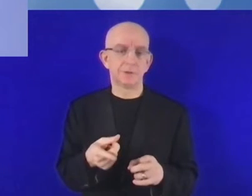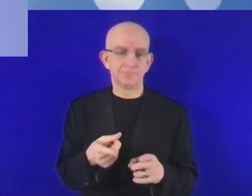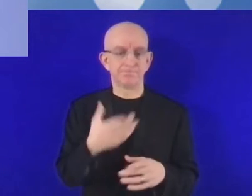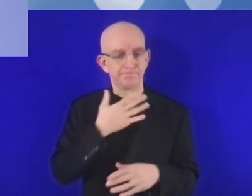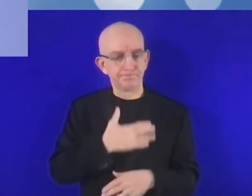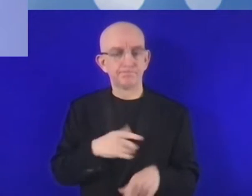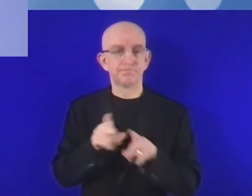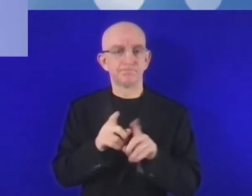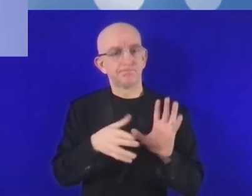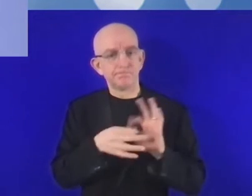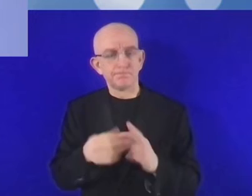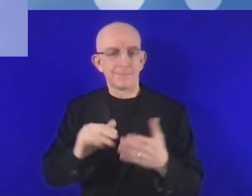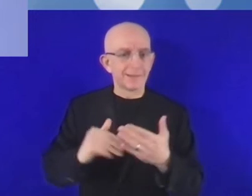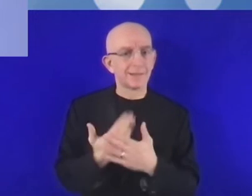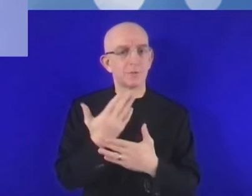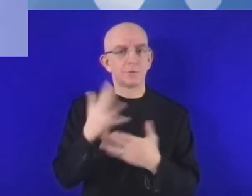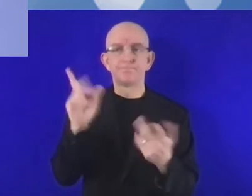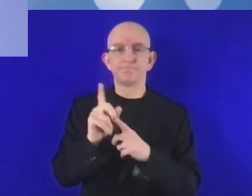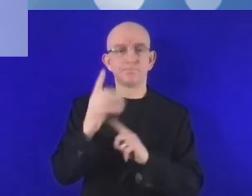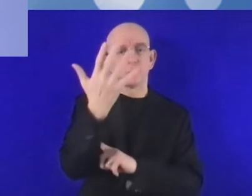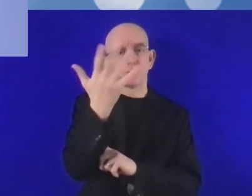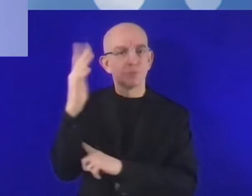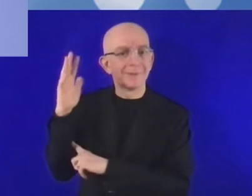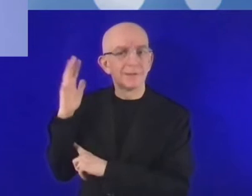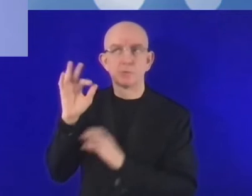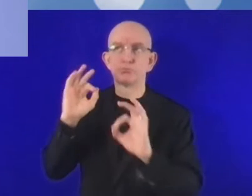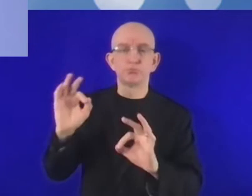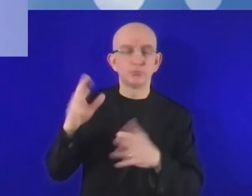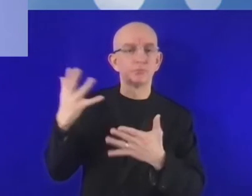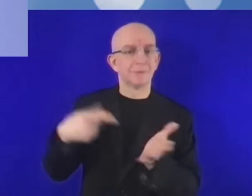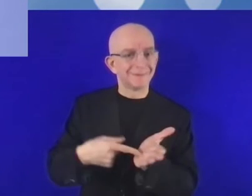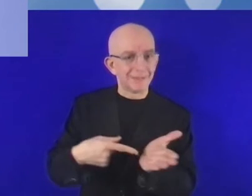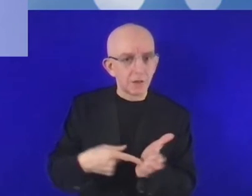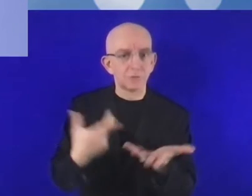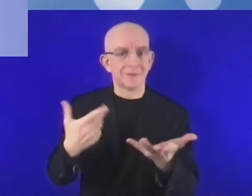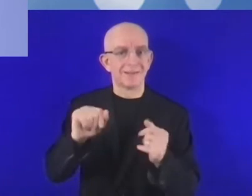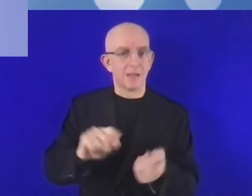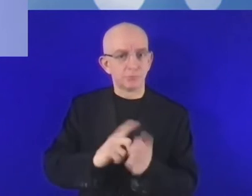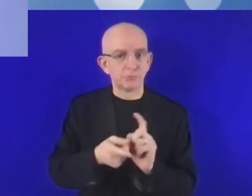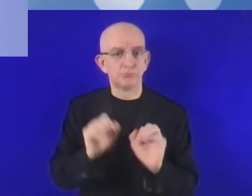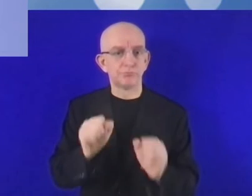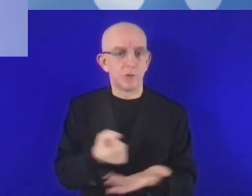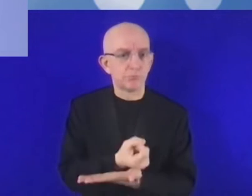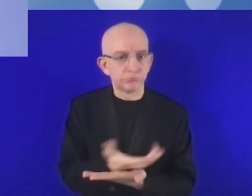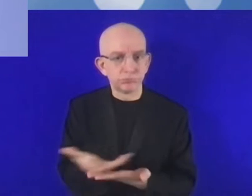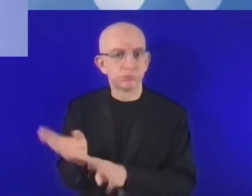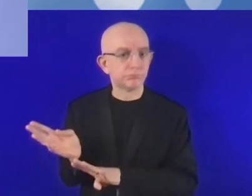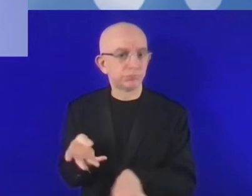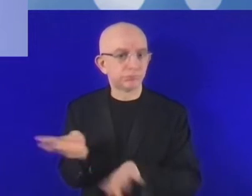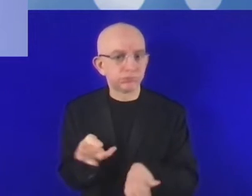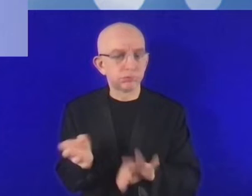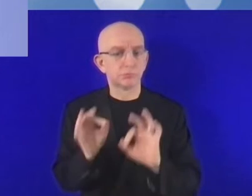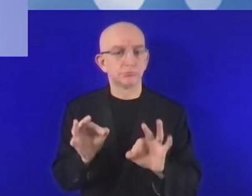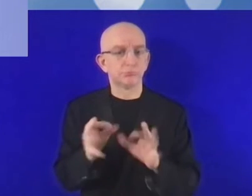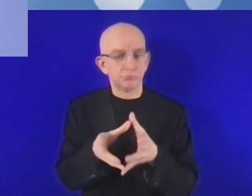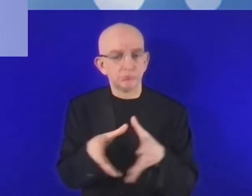технологии, экологические технологии будет очень важным маховым колесом изменений.